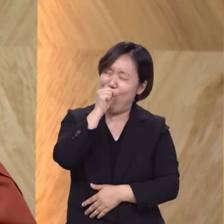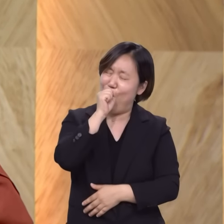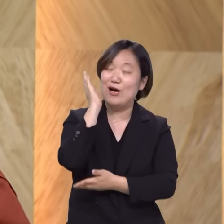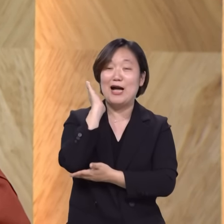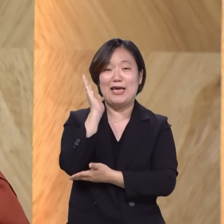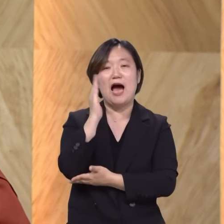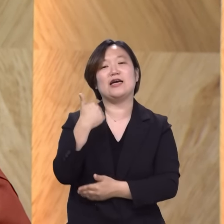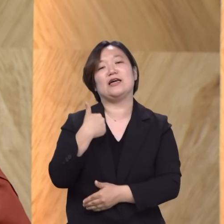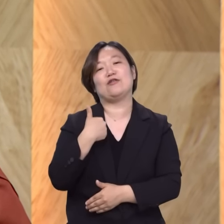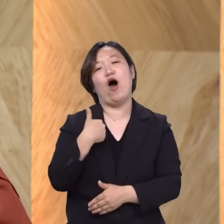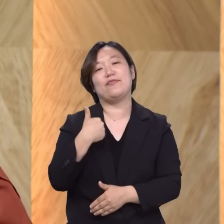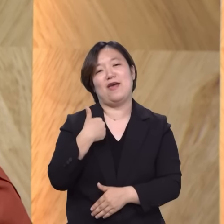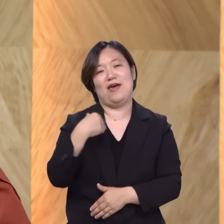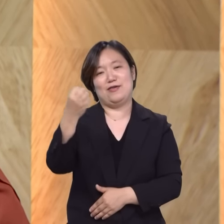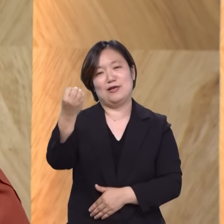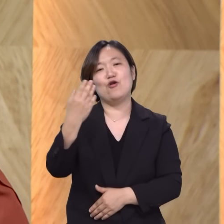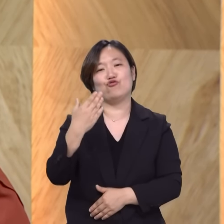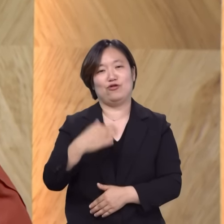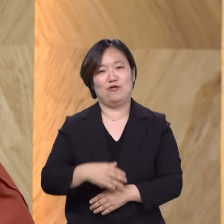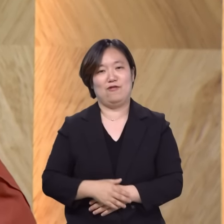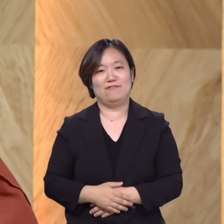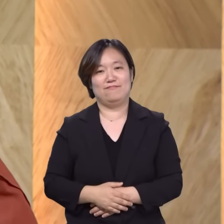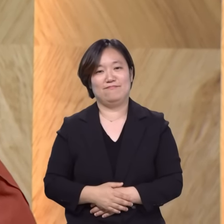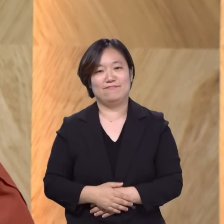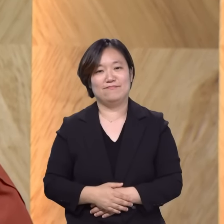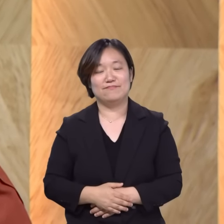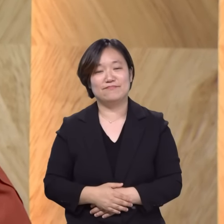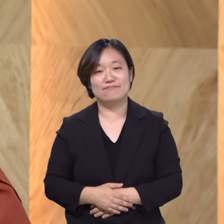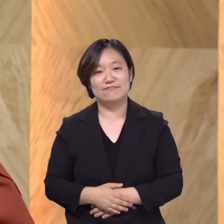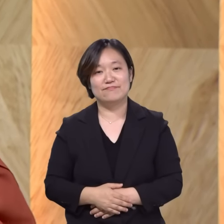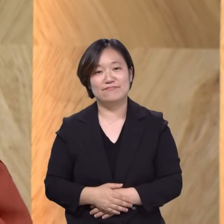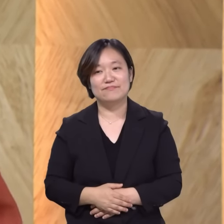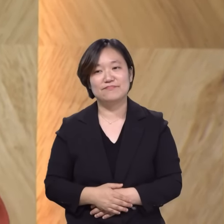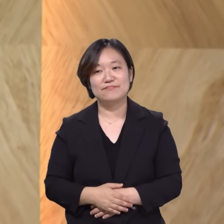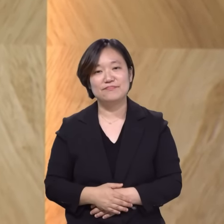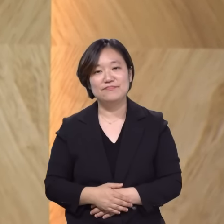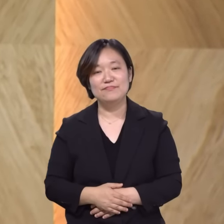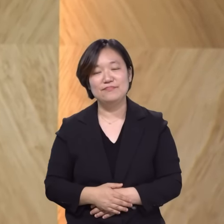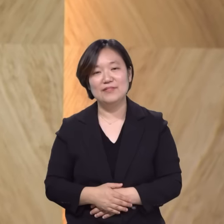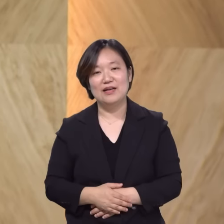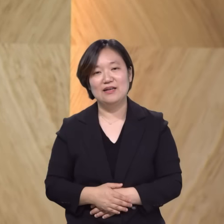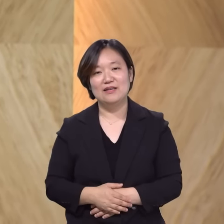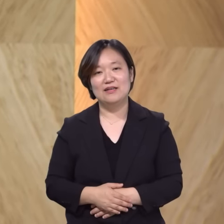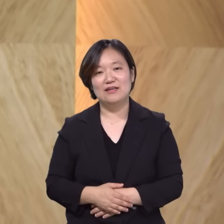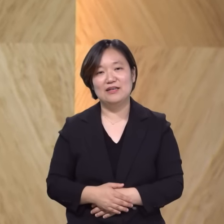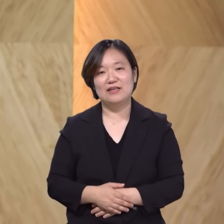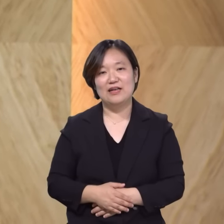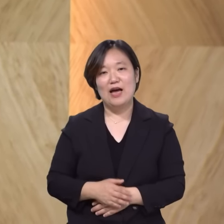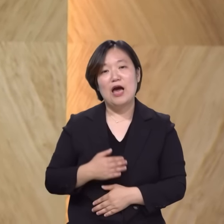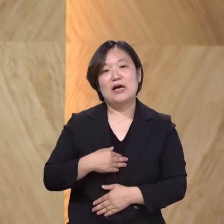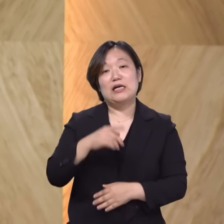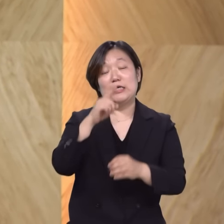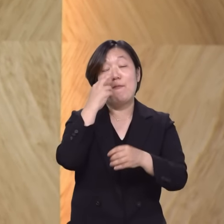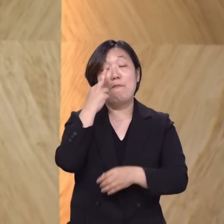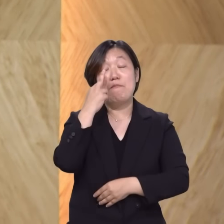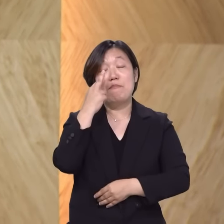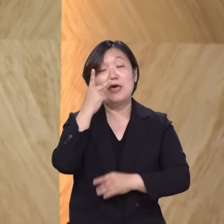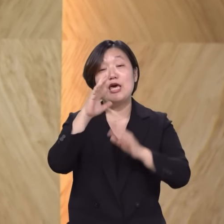이야기 가피 체험담을 또 저에게 들려 주셨습니다 그 대연 불보정 4라는